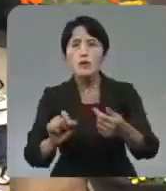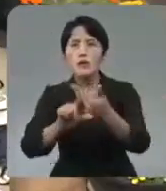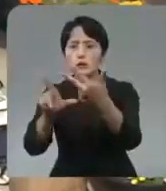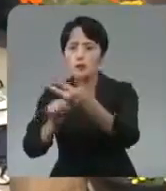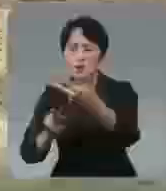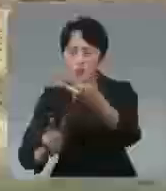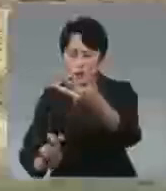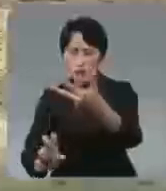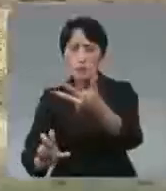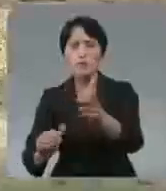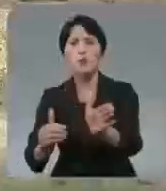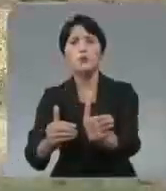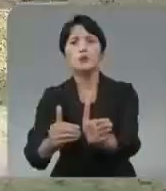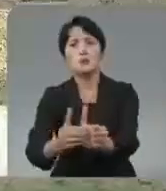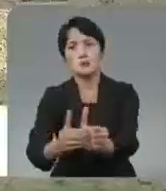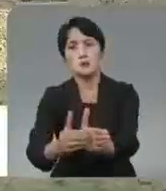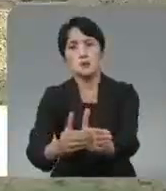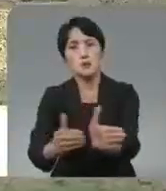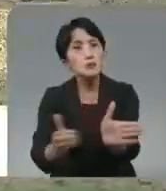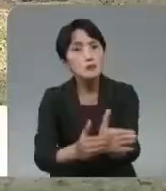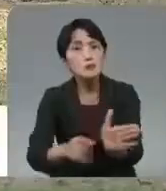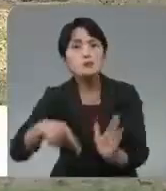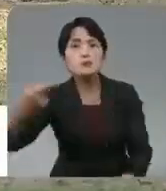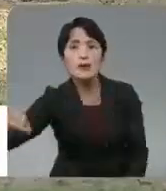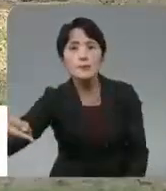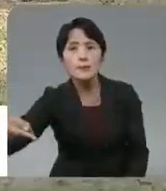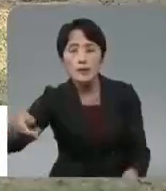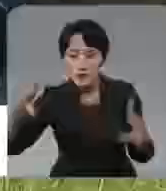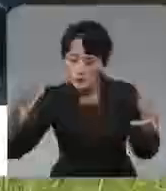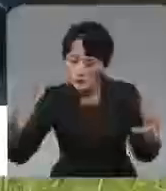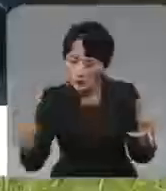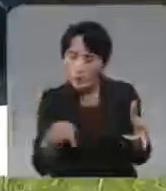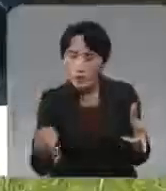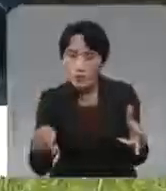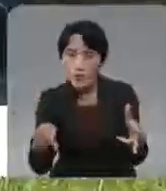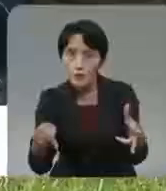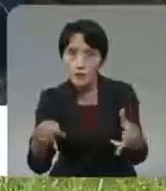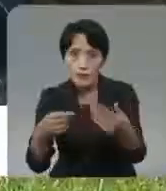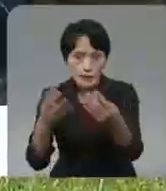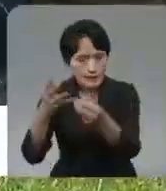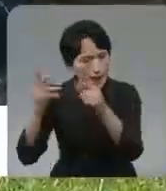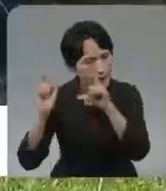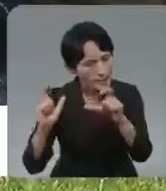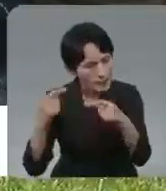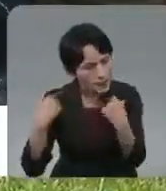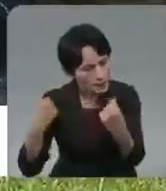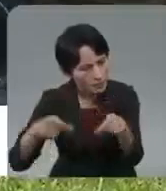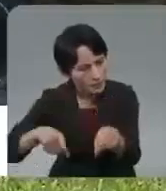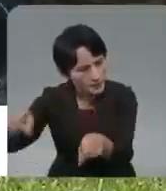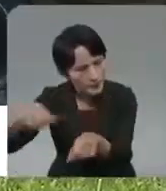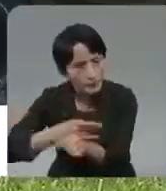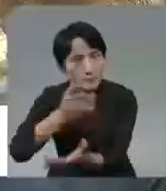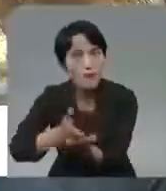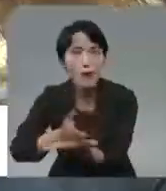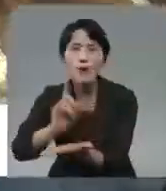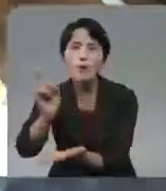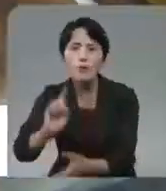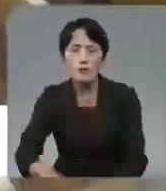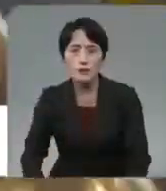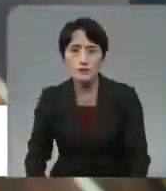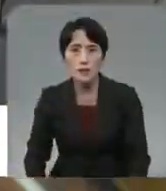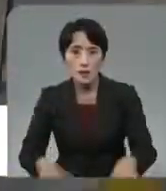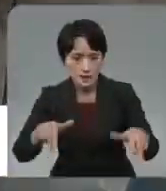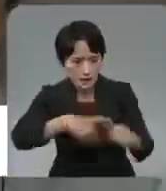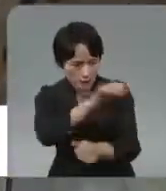间截至25日，政府将于本周末决定并公布是否调整首都圈的防疫级别。不